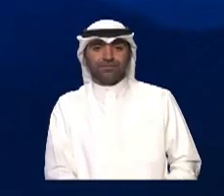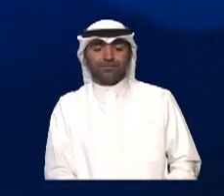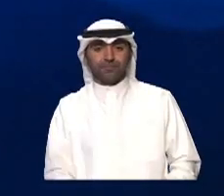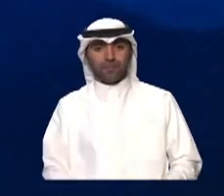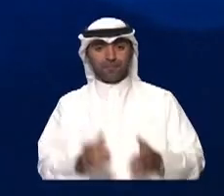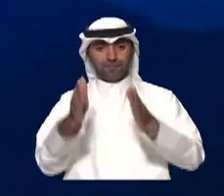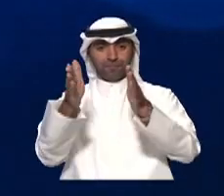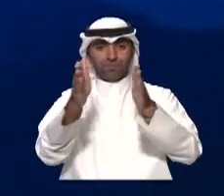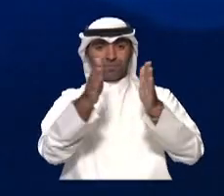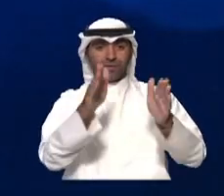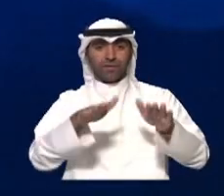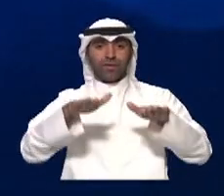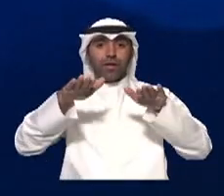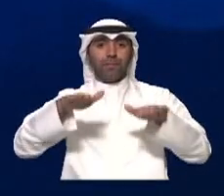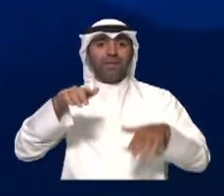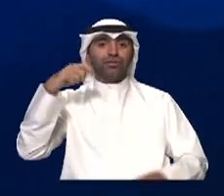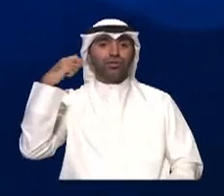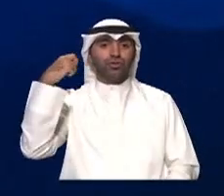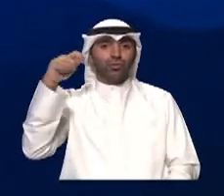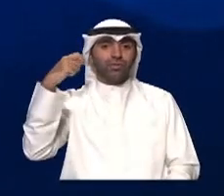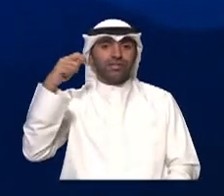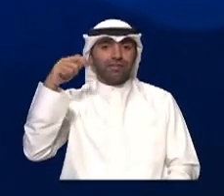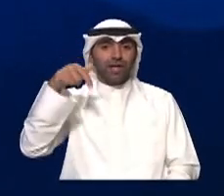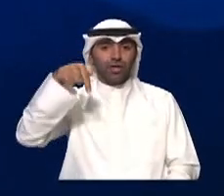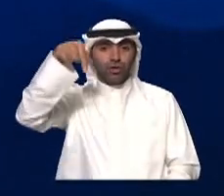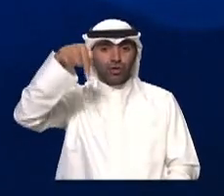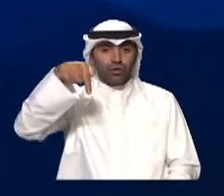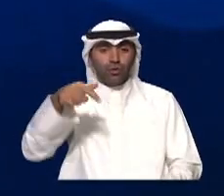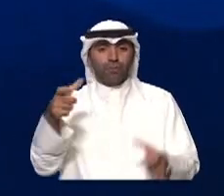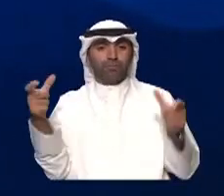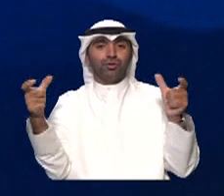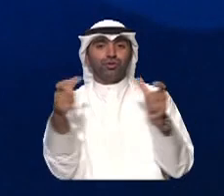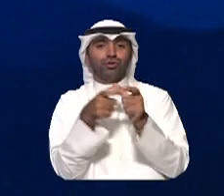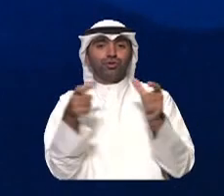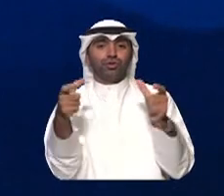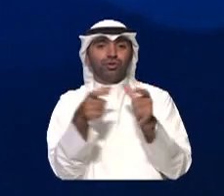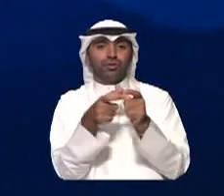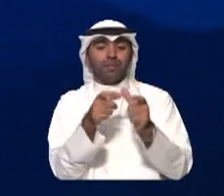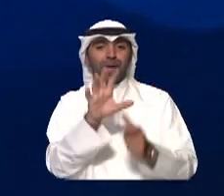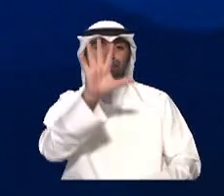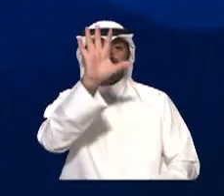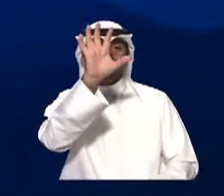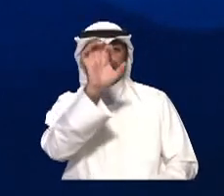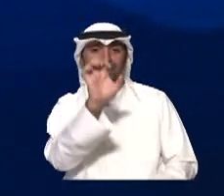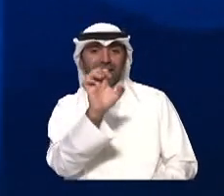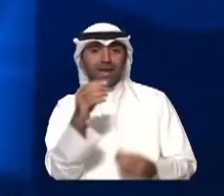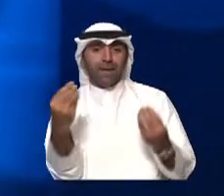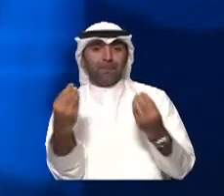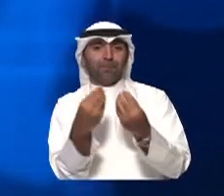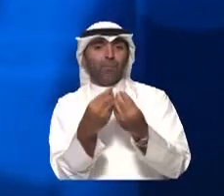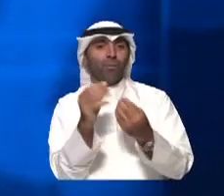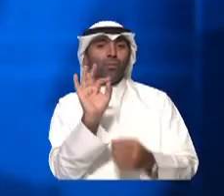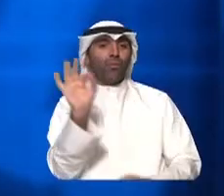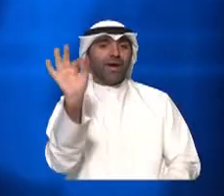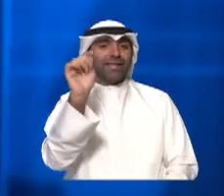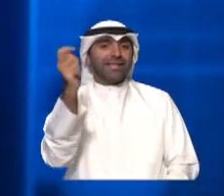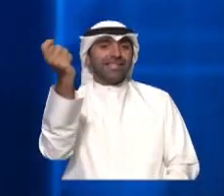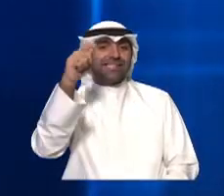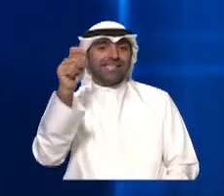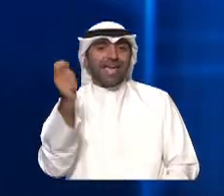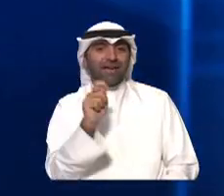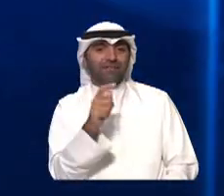عقد مجلس الوزراء اجتماعا استثنائيا مساء أمس في قصر السيف برئاسة سمو الشيخ صباح خالد الحمد